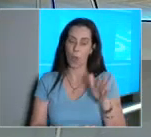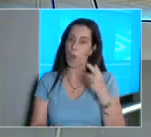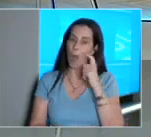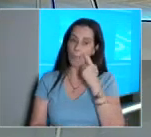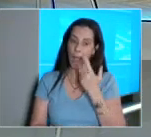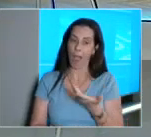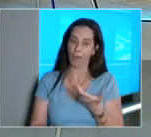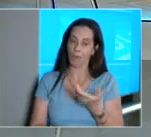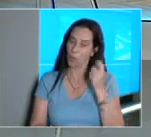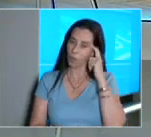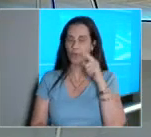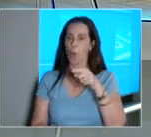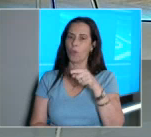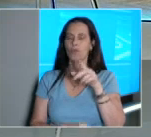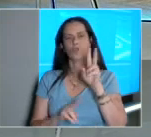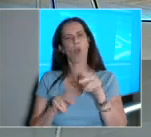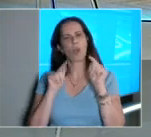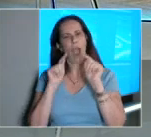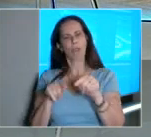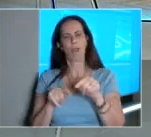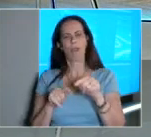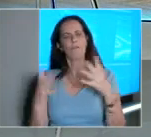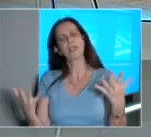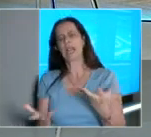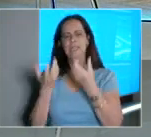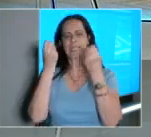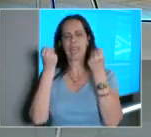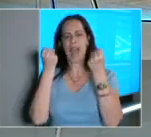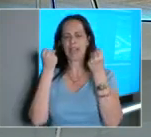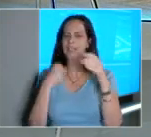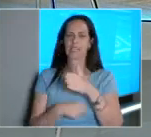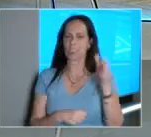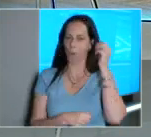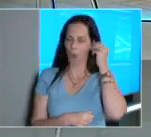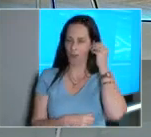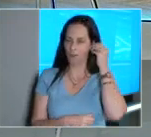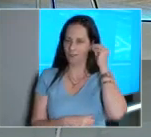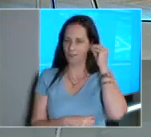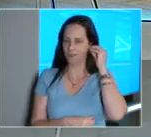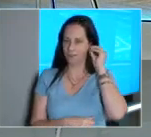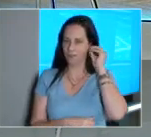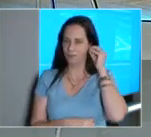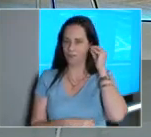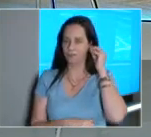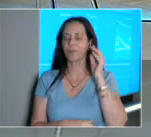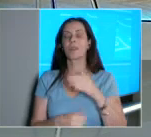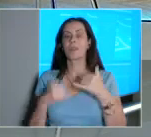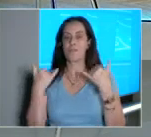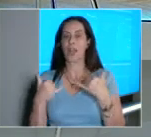ברק כהרגלו חושב שהוא זה שיגיע ויושיע את מחנה השמאל מייסוריו.